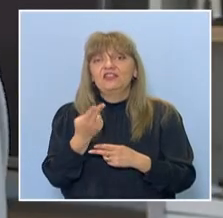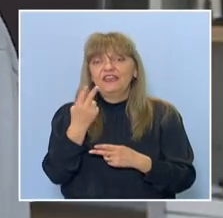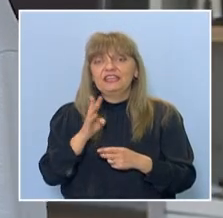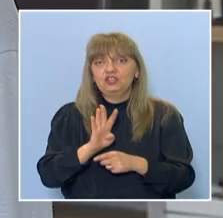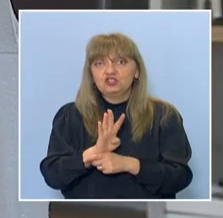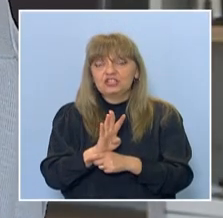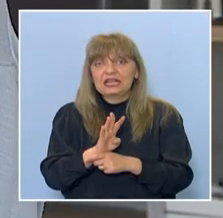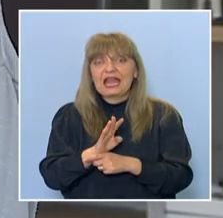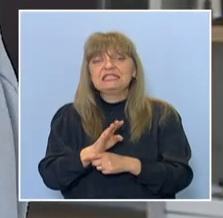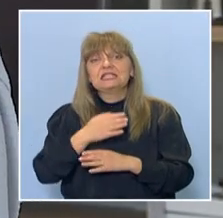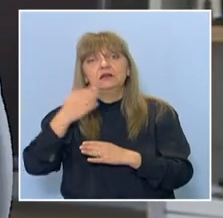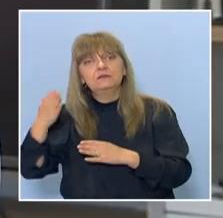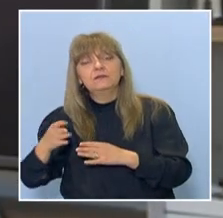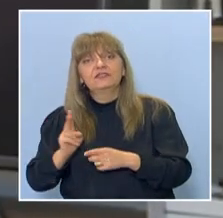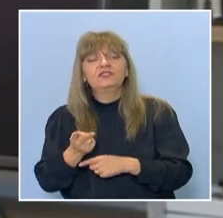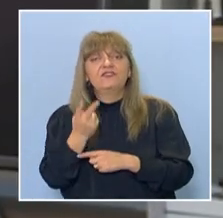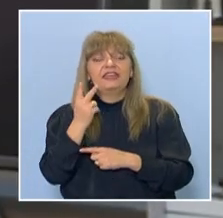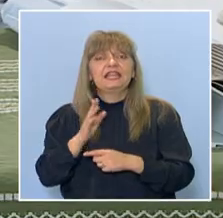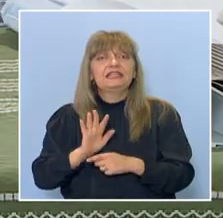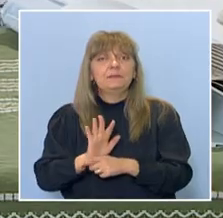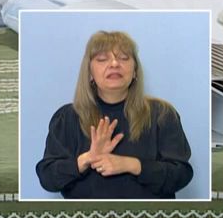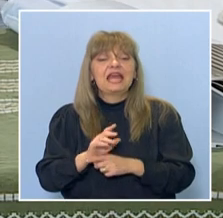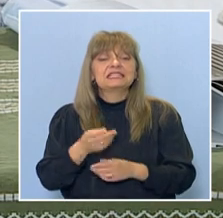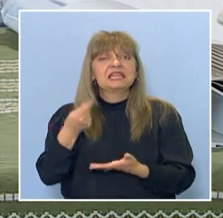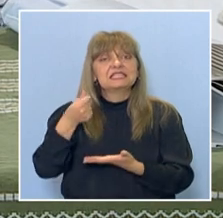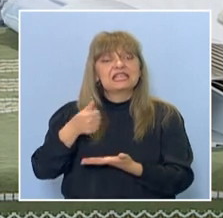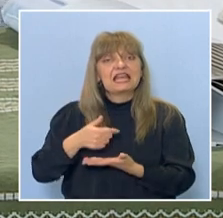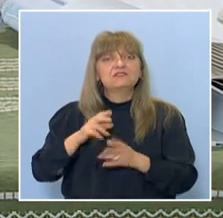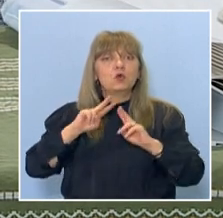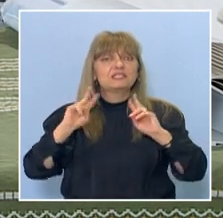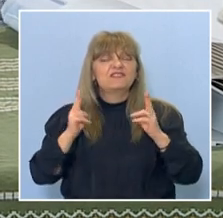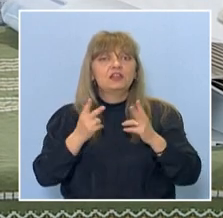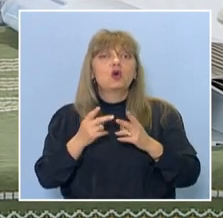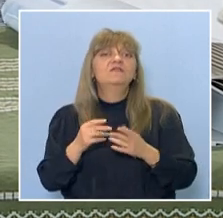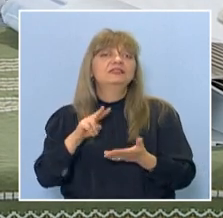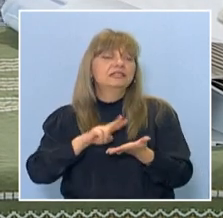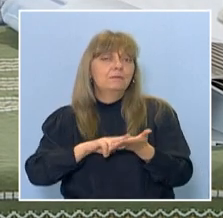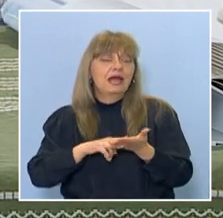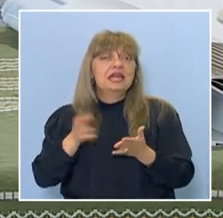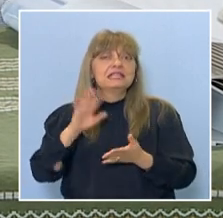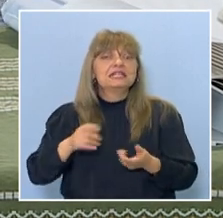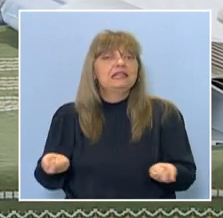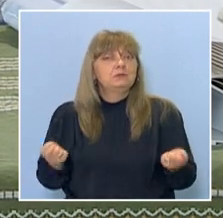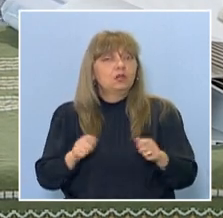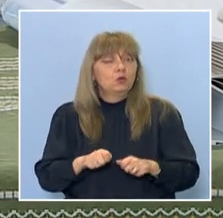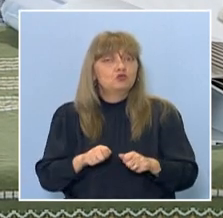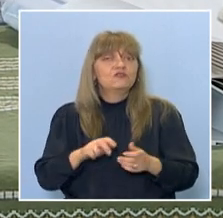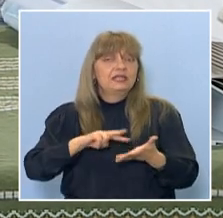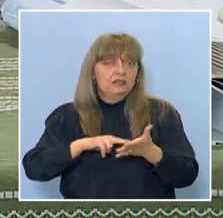2014-2015 година със средства от Световната банка. След приключване на проекта, за да продължи тази грижа